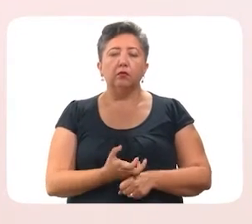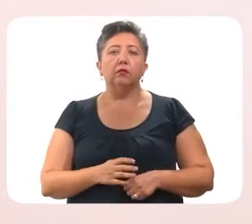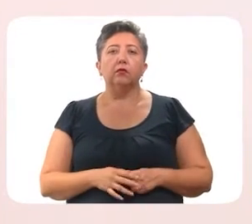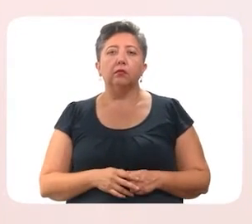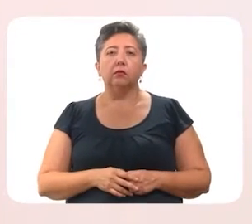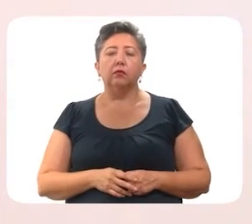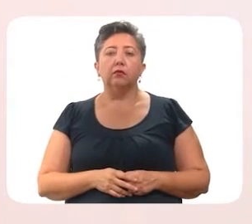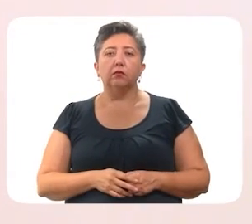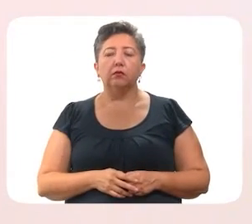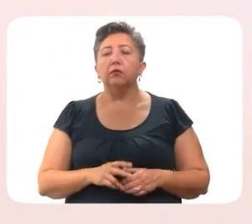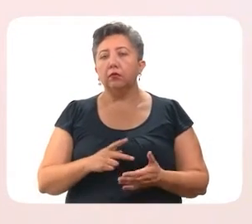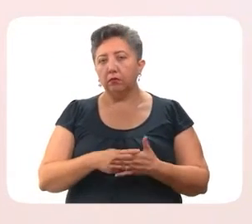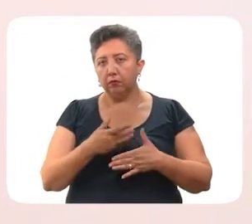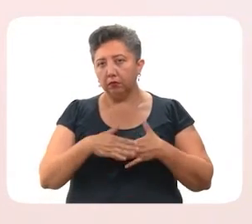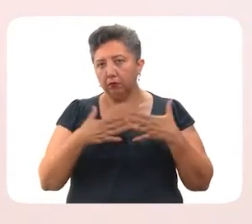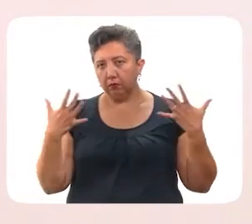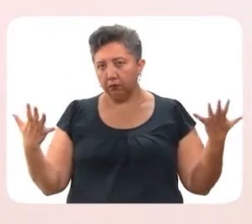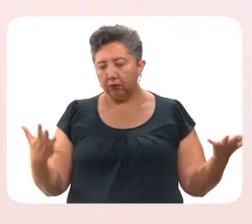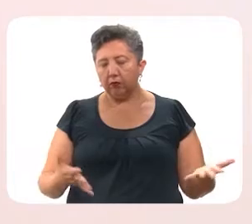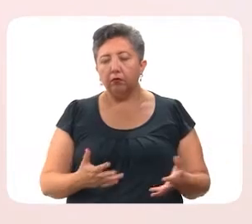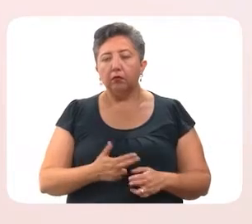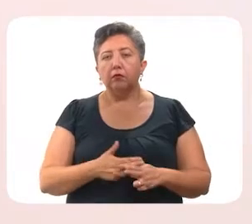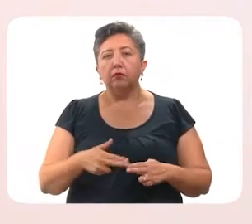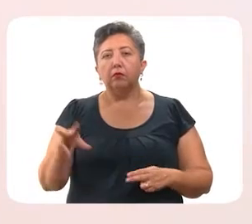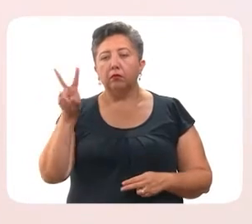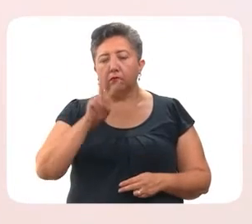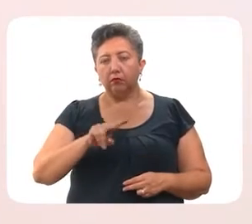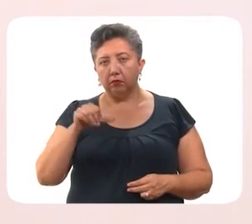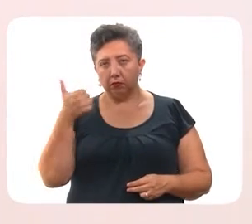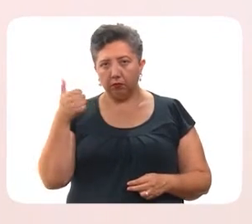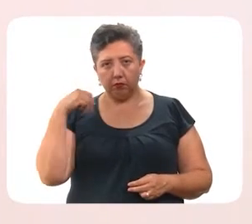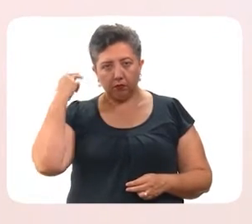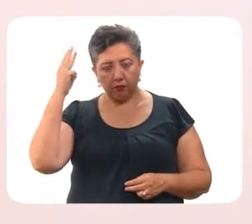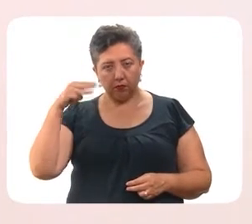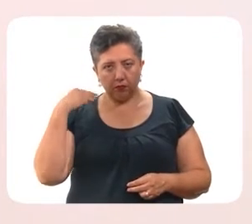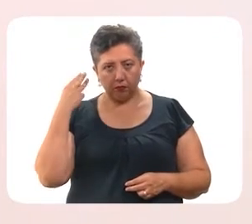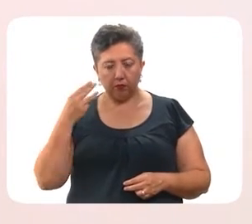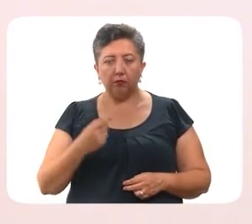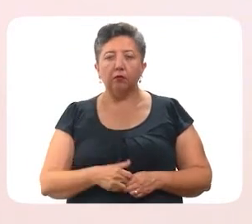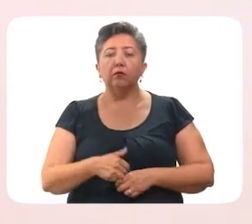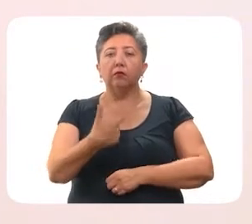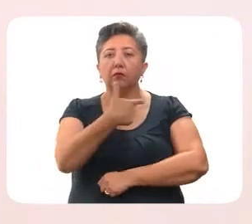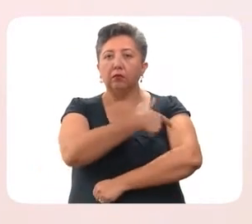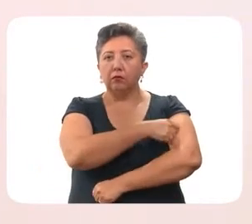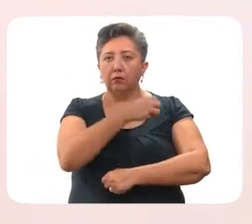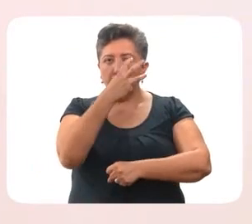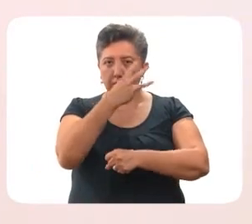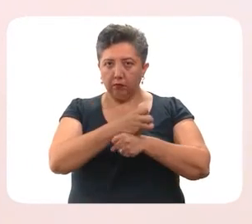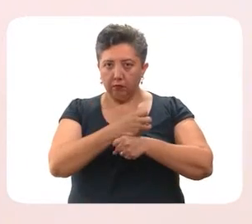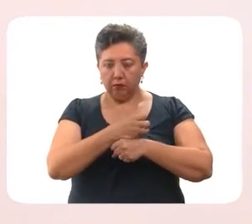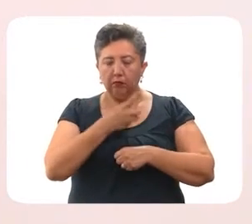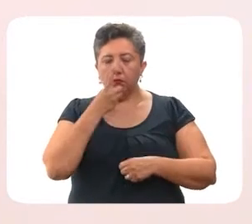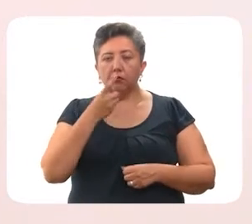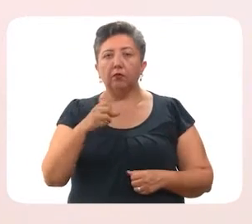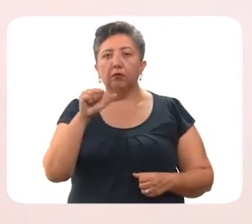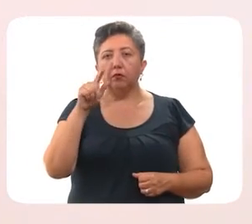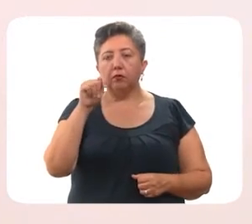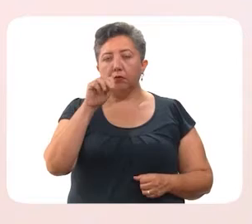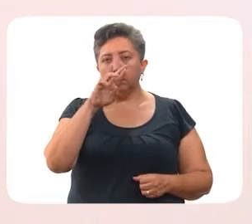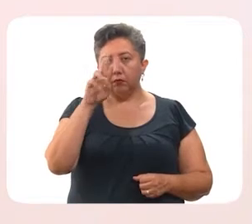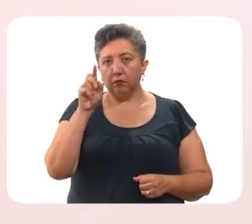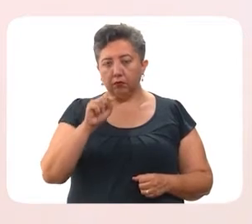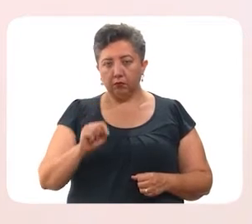celestun, kinchil, kusama, samahil, tetis, tahtziu, chankom, tepakam, tahmek, mokocha, maama, tunkaz,